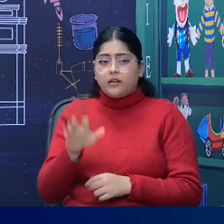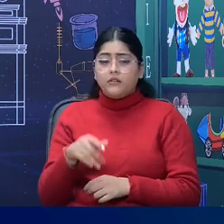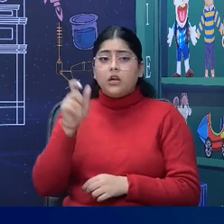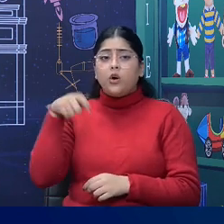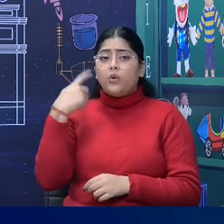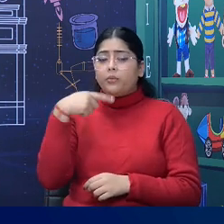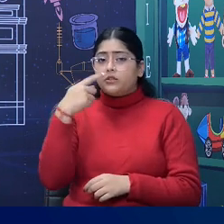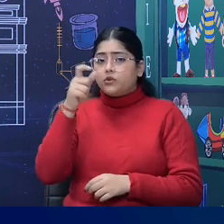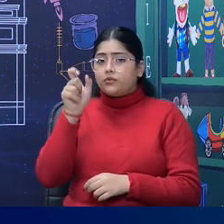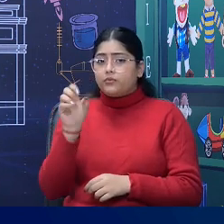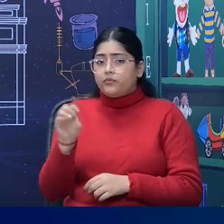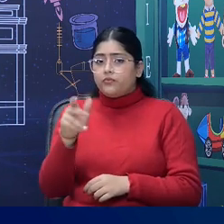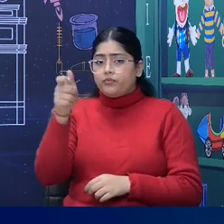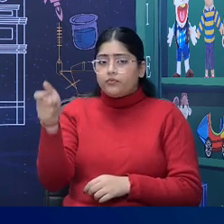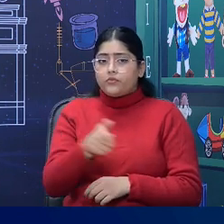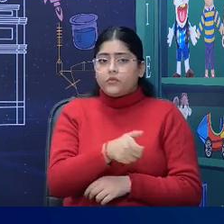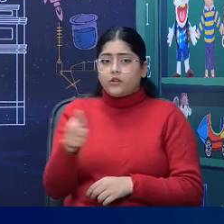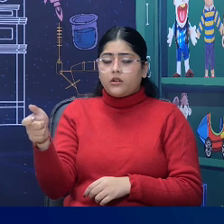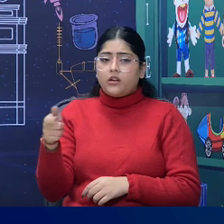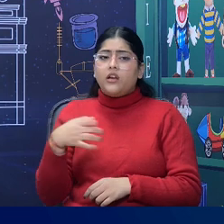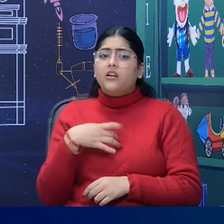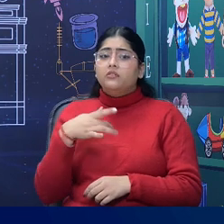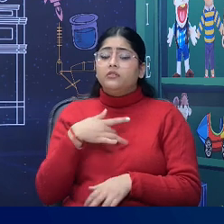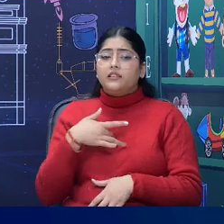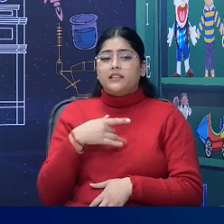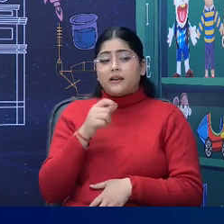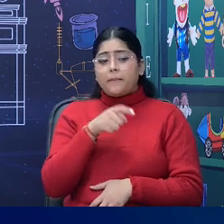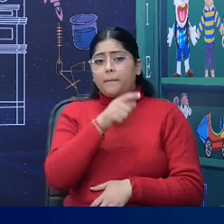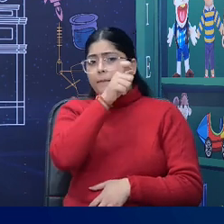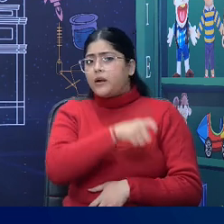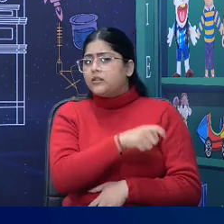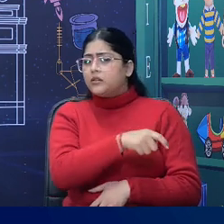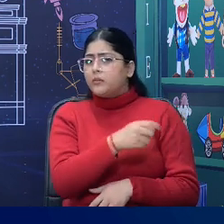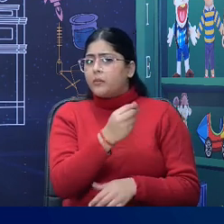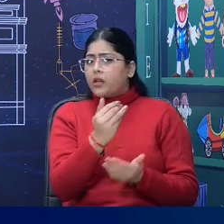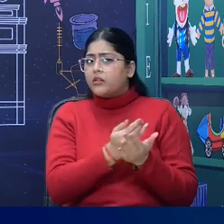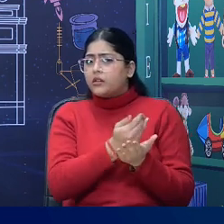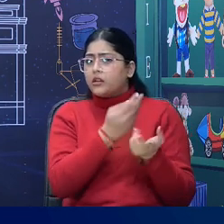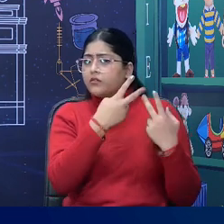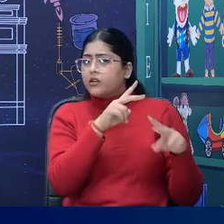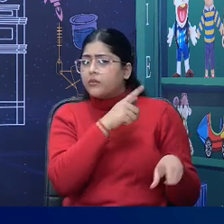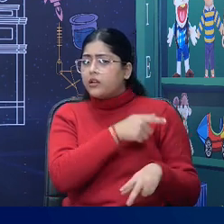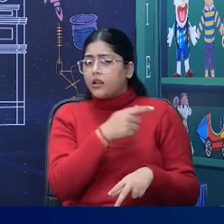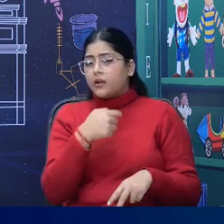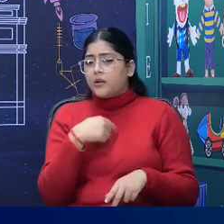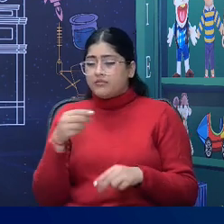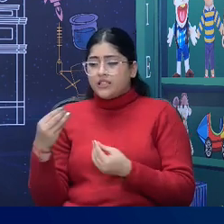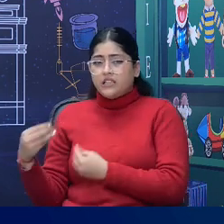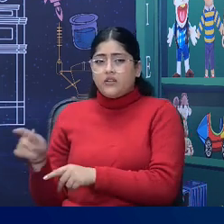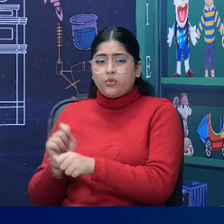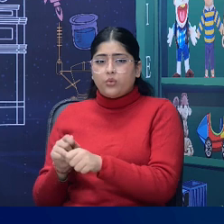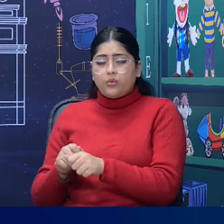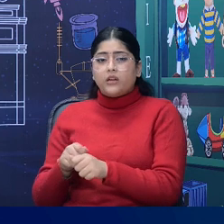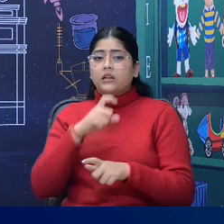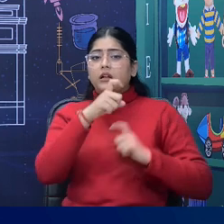उसे एक तरह से एक फेंटे साइज हुआ कि अरे वह तो बहुत अच्छा कमा रहा है तो क्यों ना मैं भी यह टॉर्च बेचने का धंधा छोड़कर जो है अपनी कंपनी